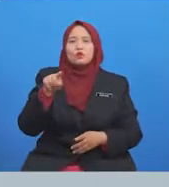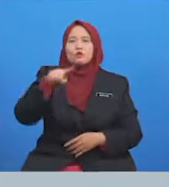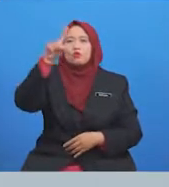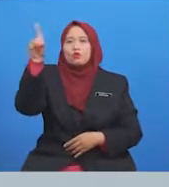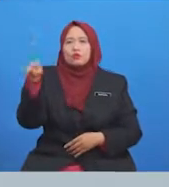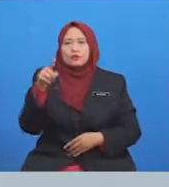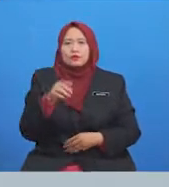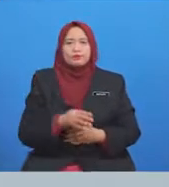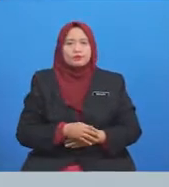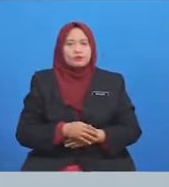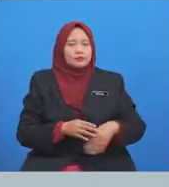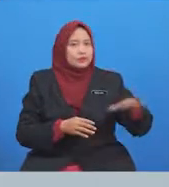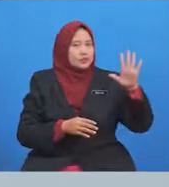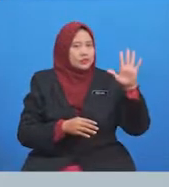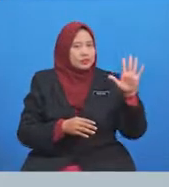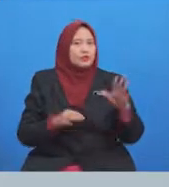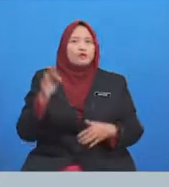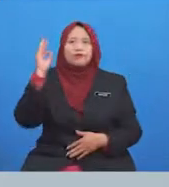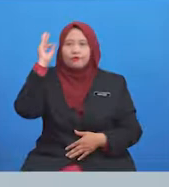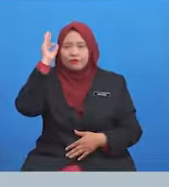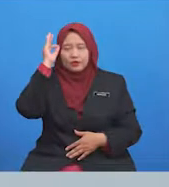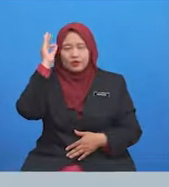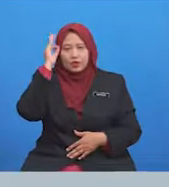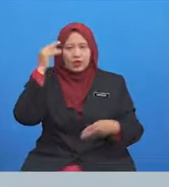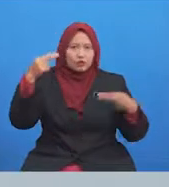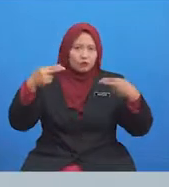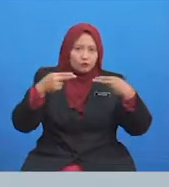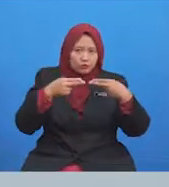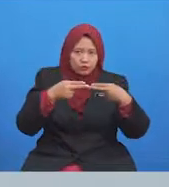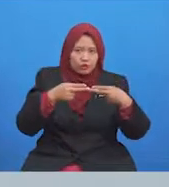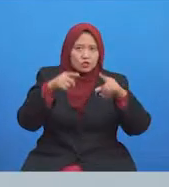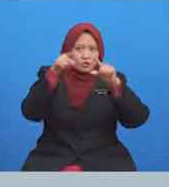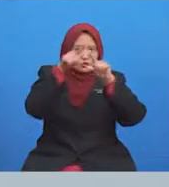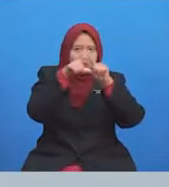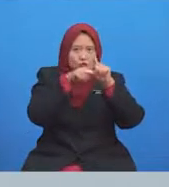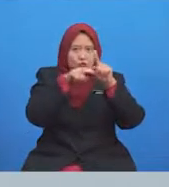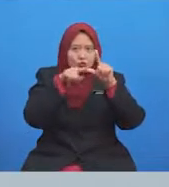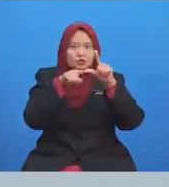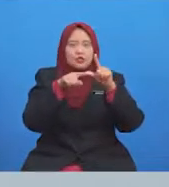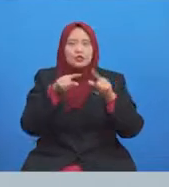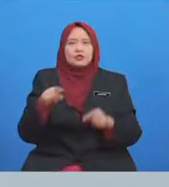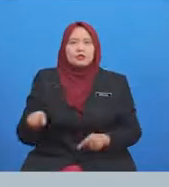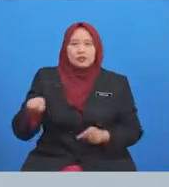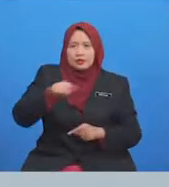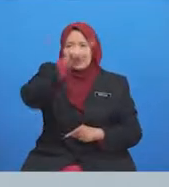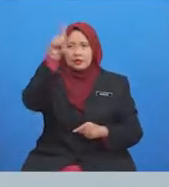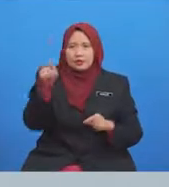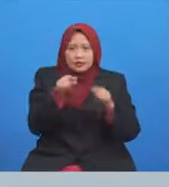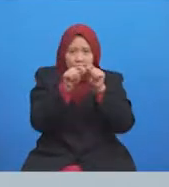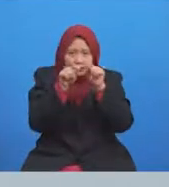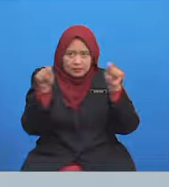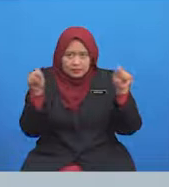memahami hubungan sudut di antara tanjen dan perentas dengan sudut dalam